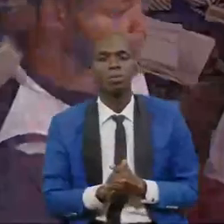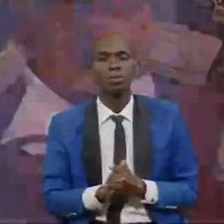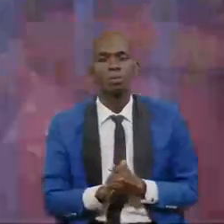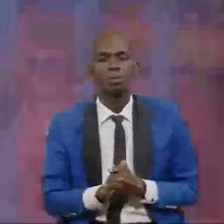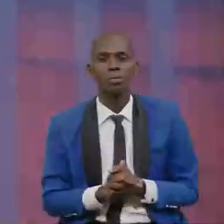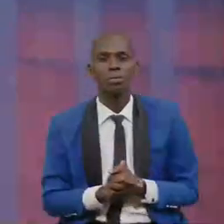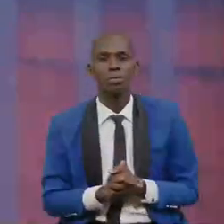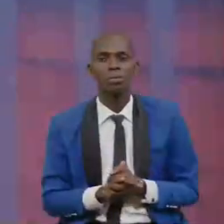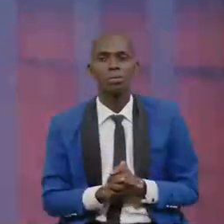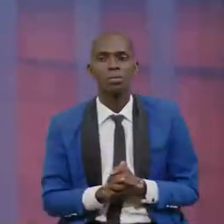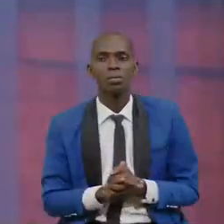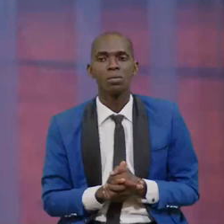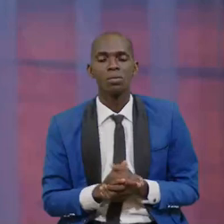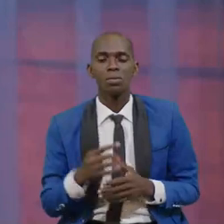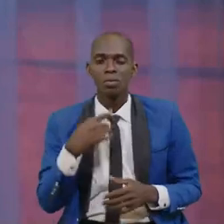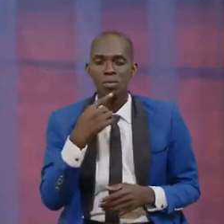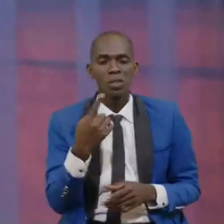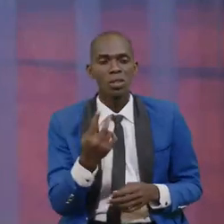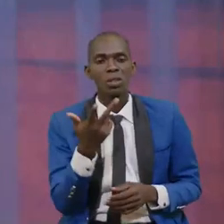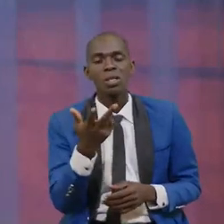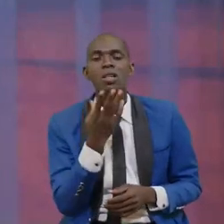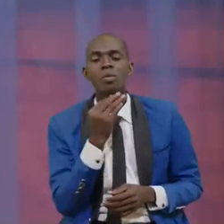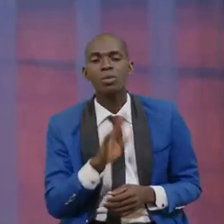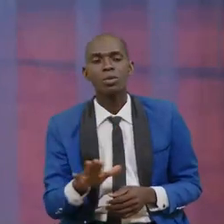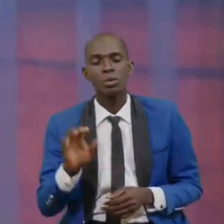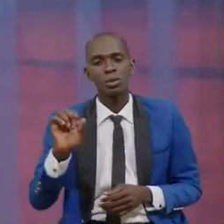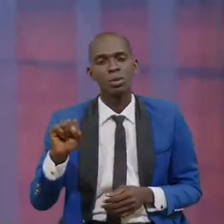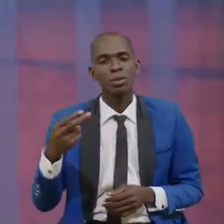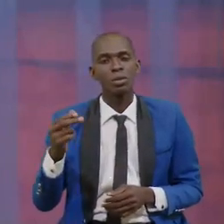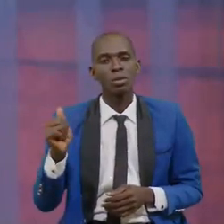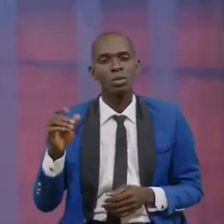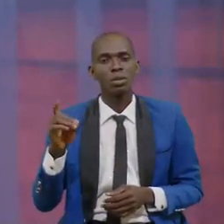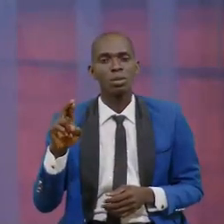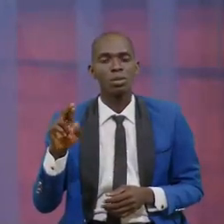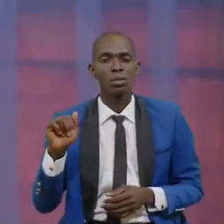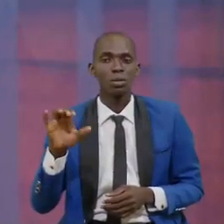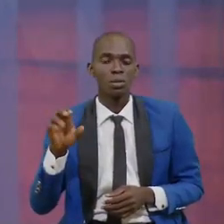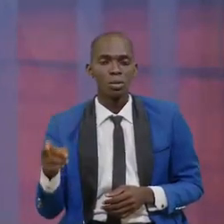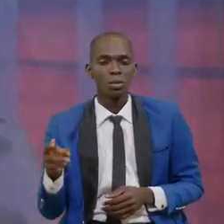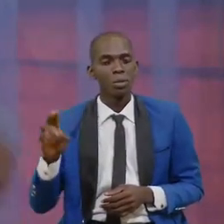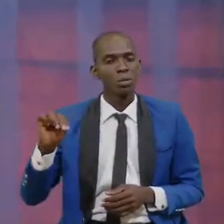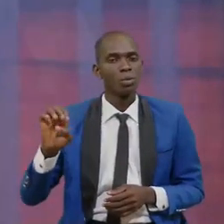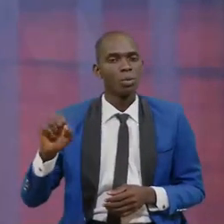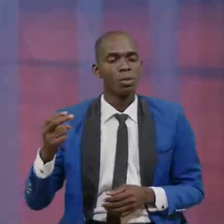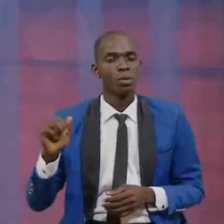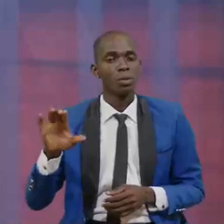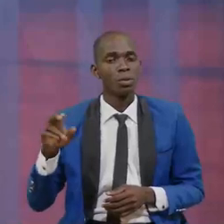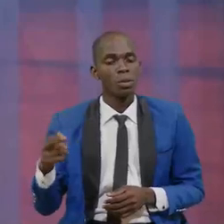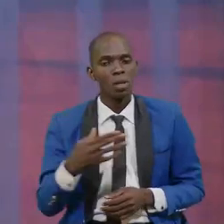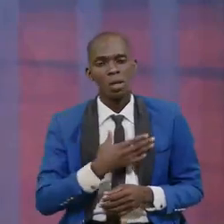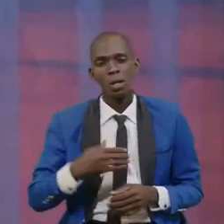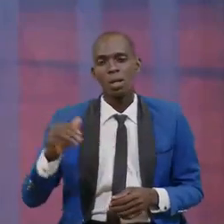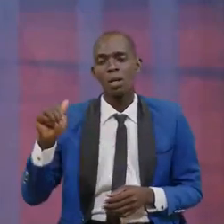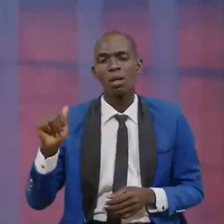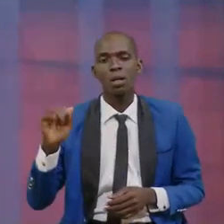Ils ont dit, Shadrach, Meshach et Abednego, vous